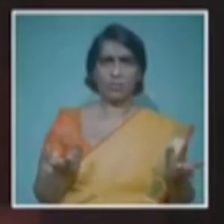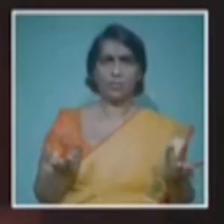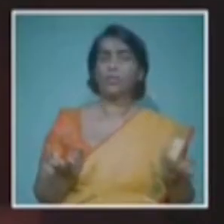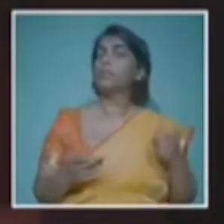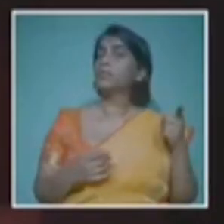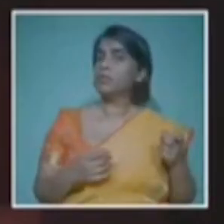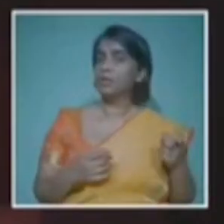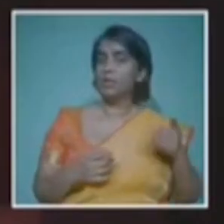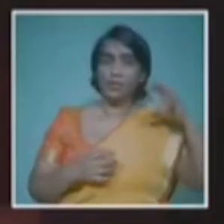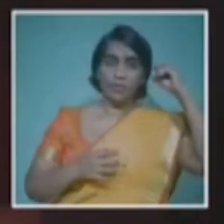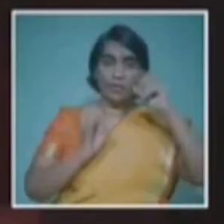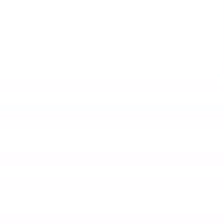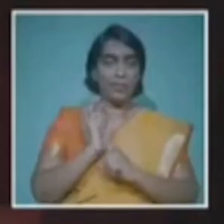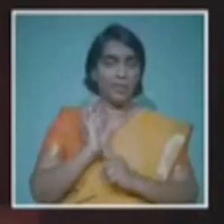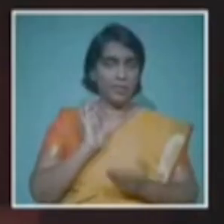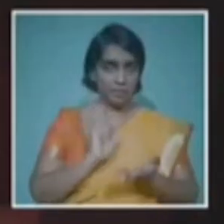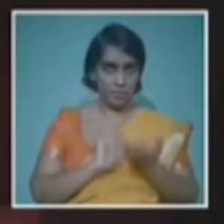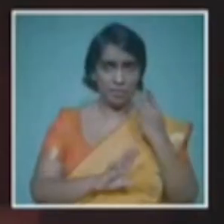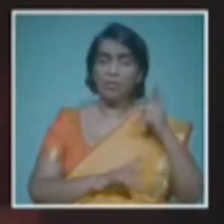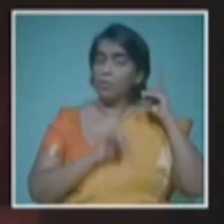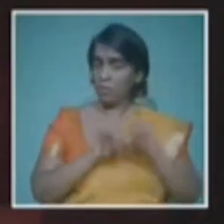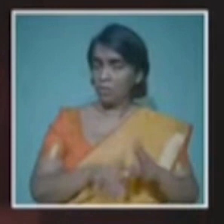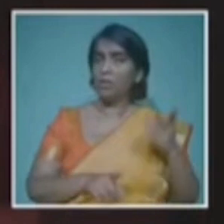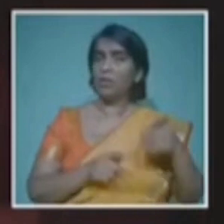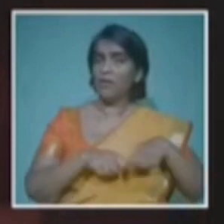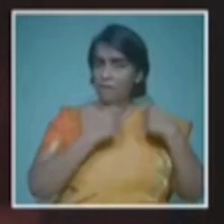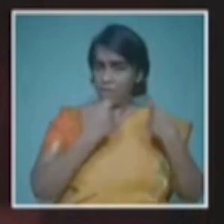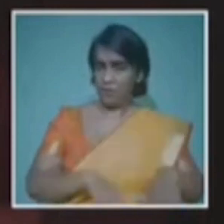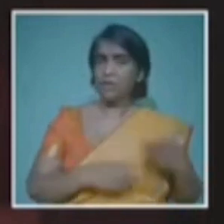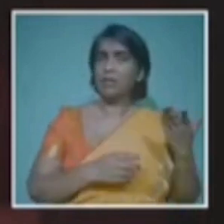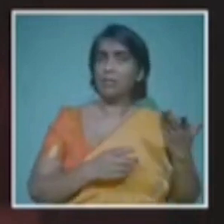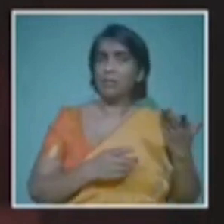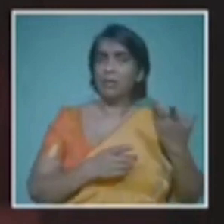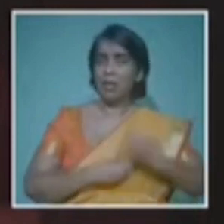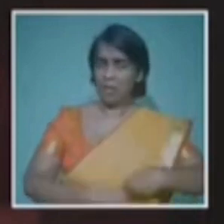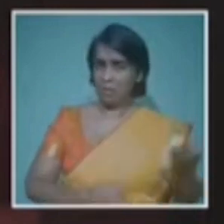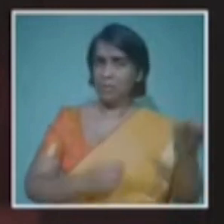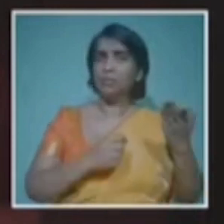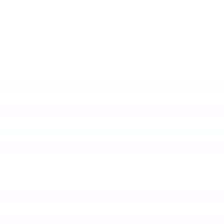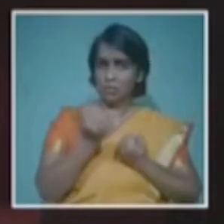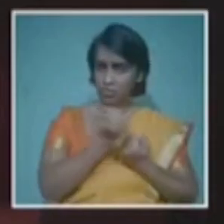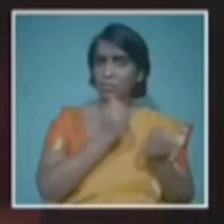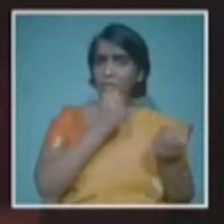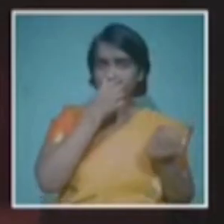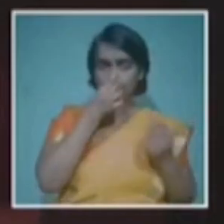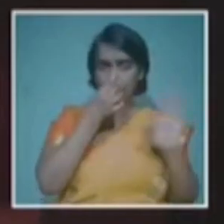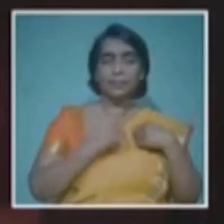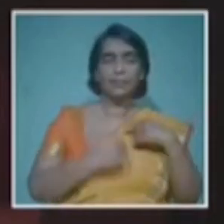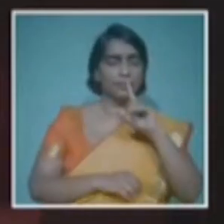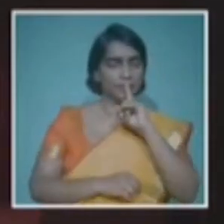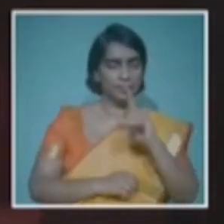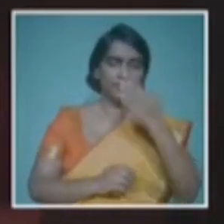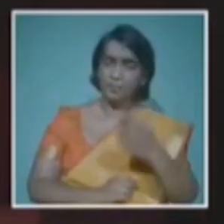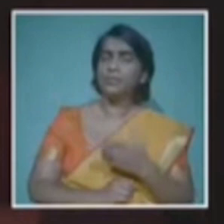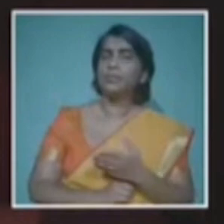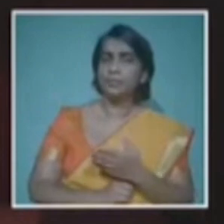මේ විදුලි බිල වැඩි කරන්නේ ඒ වගේ නාස්තිකාර ගනුදෙනු වලට මුල පුරන්නද? ඒ නිසා මම ඉල්ලීමක් කරනවා